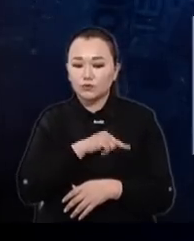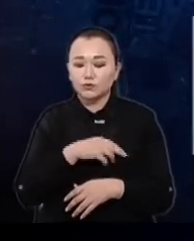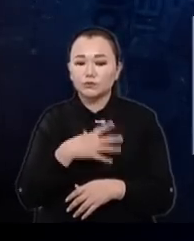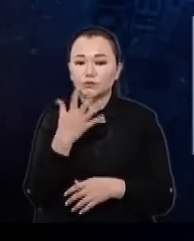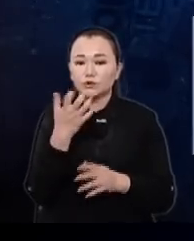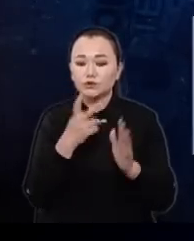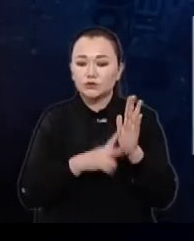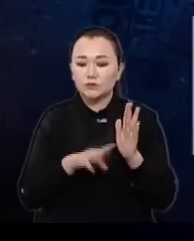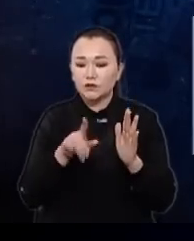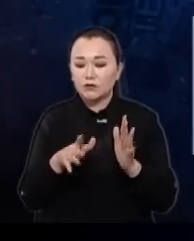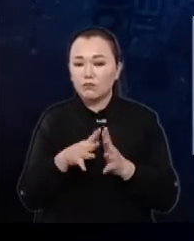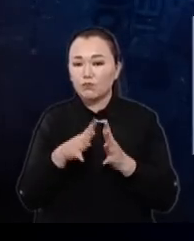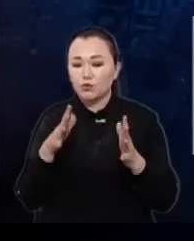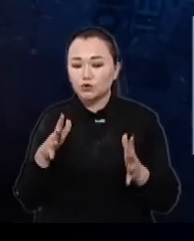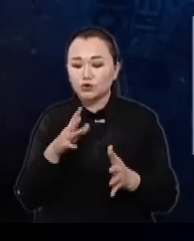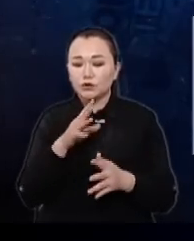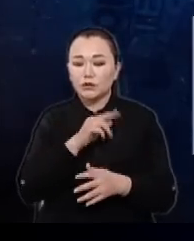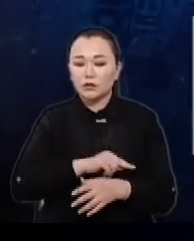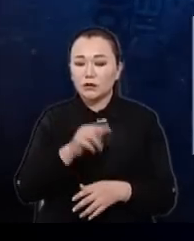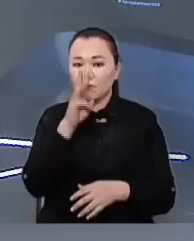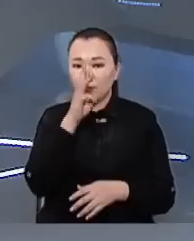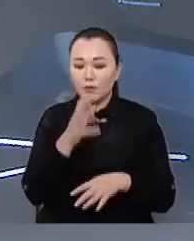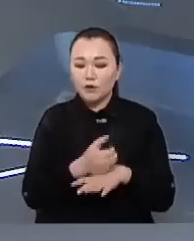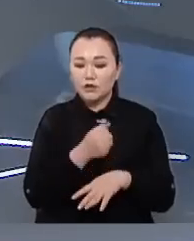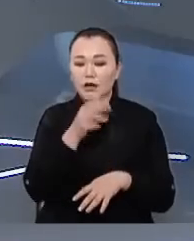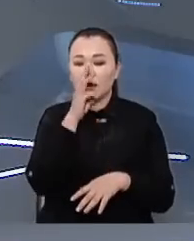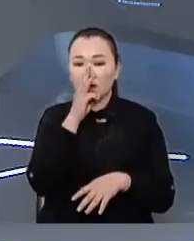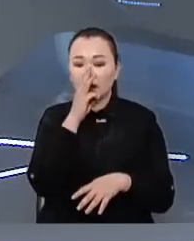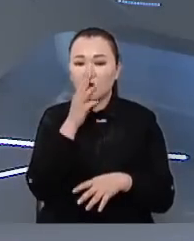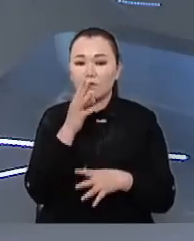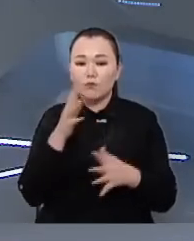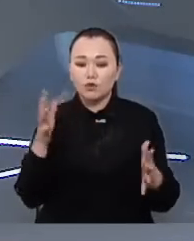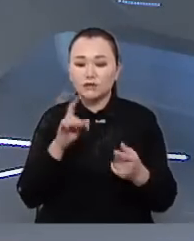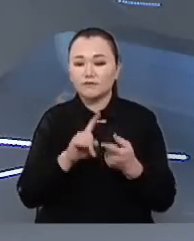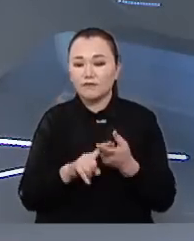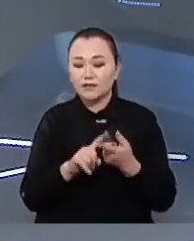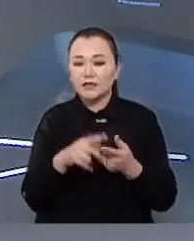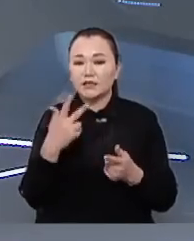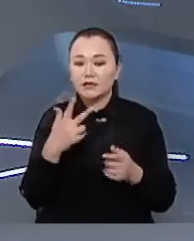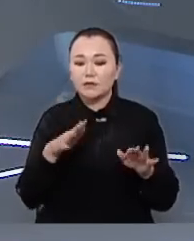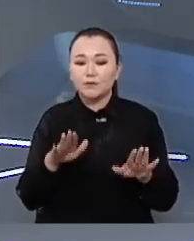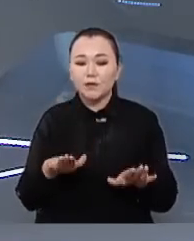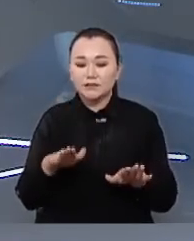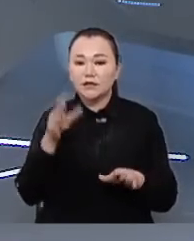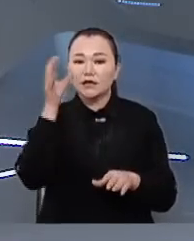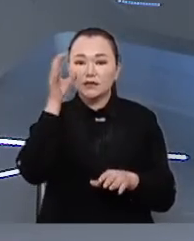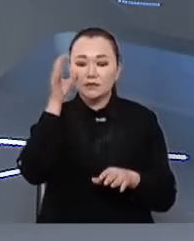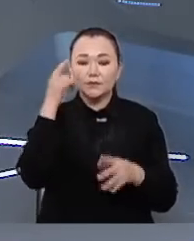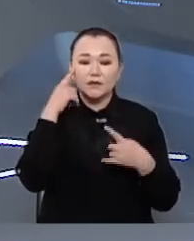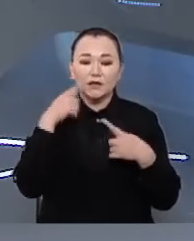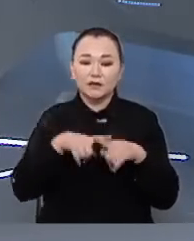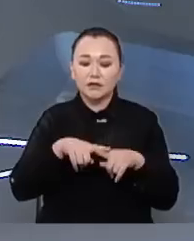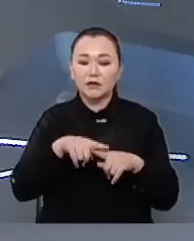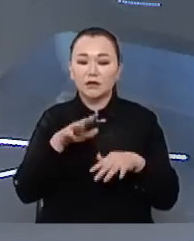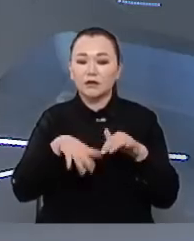570 мың теңгеден аса еңбек ақылады. Ал айлық табысының көптігі жағынан үшінші орында ғылым мен